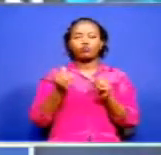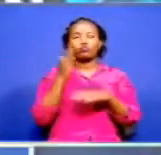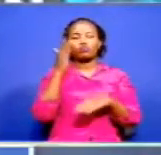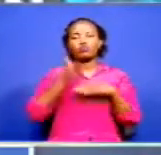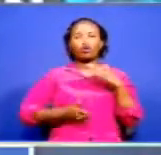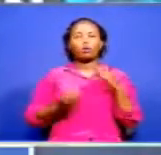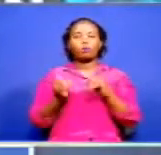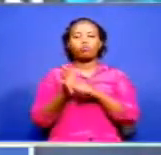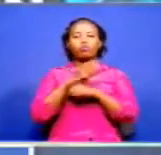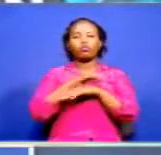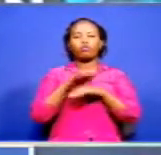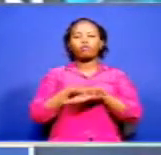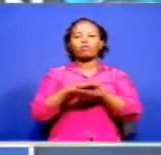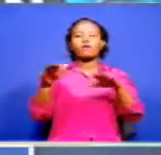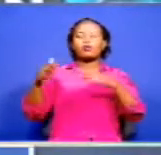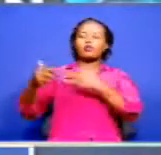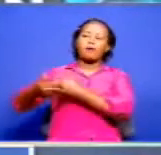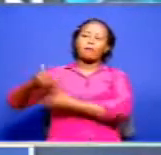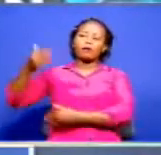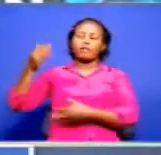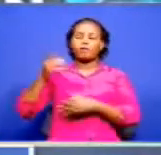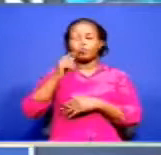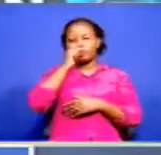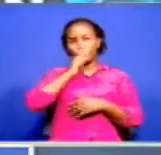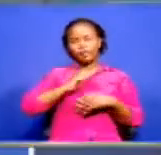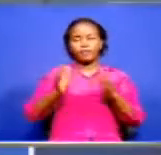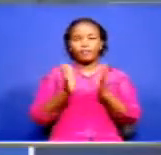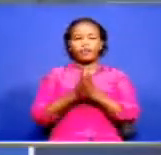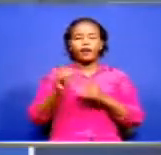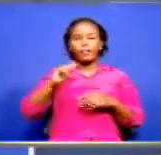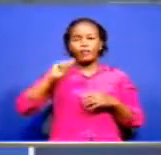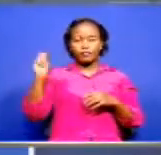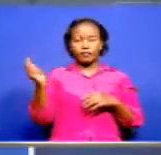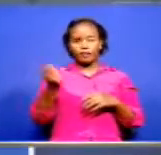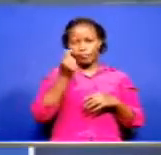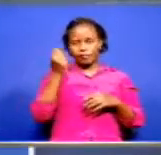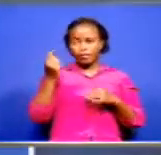COVID-19 kwenye mpaka kati ya mataifa hayo mawili.